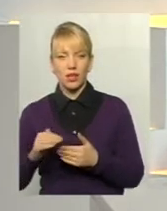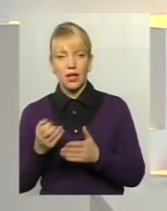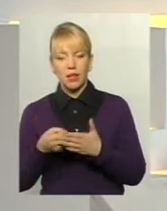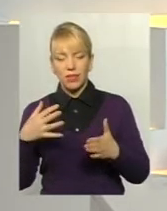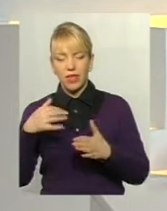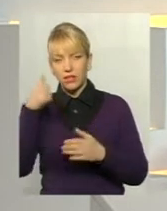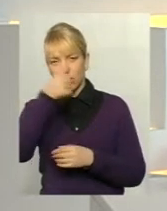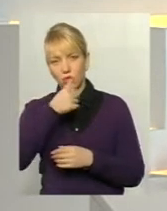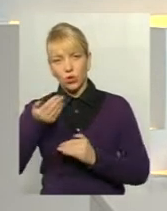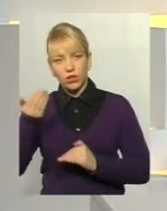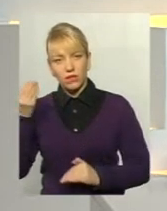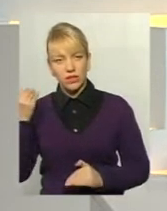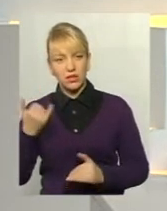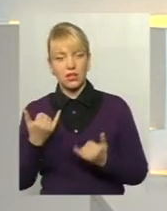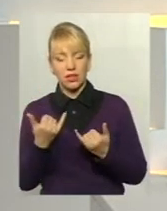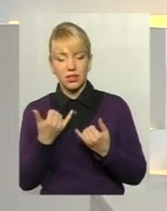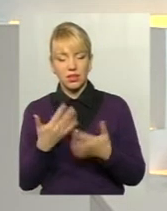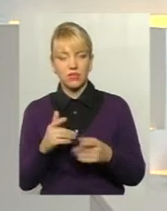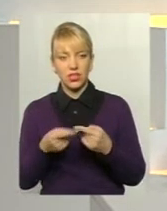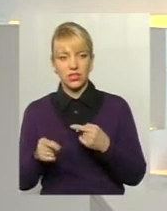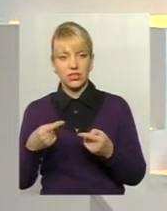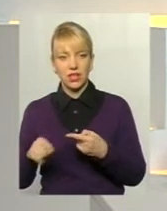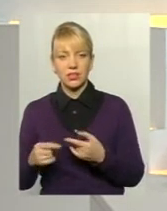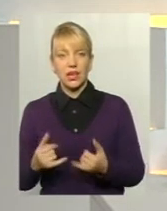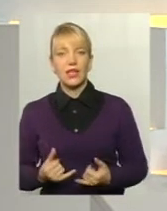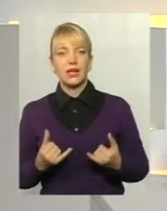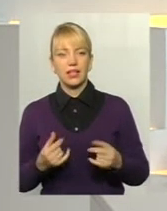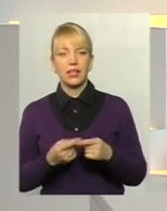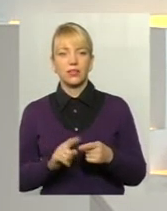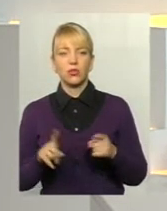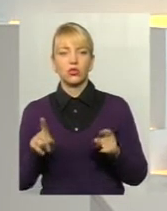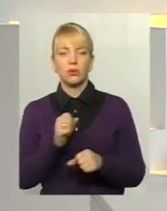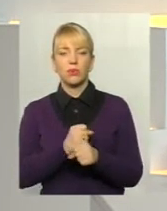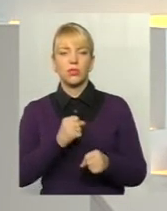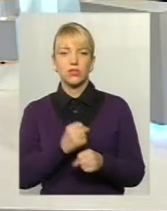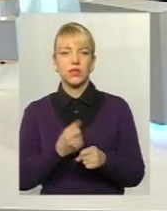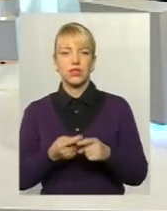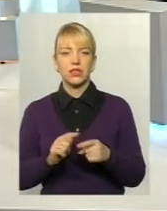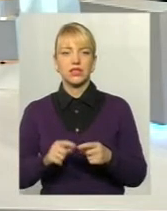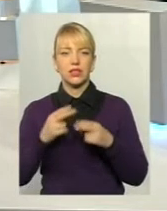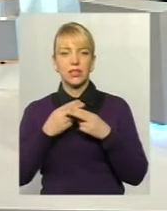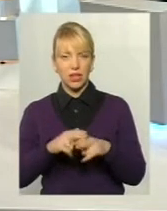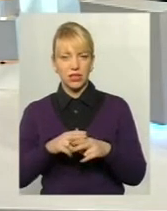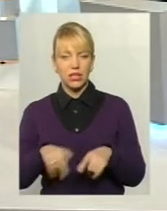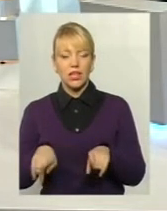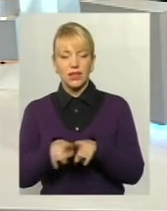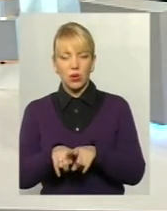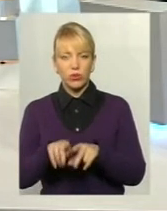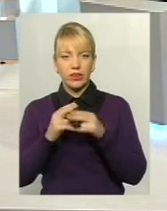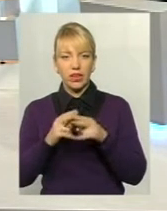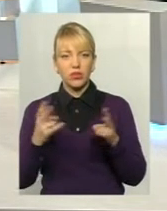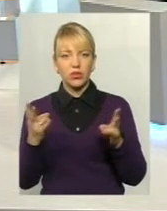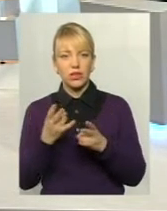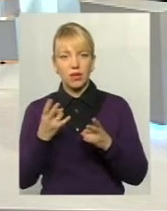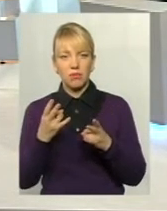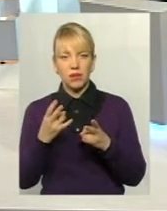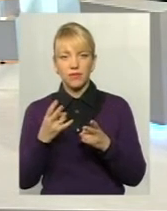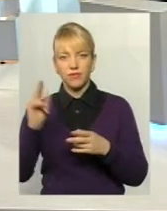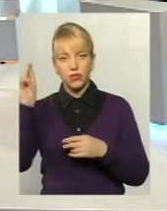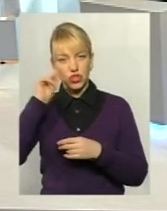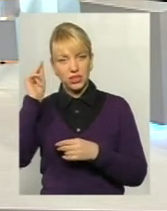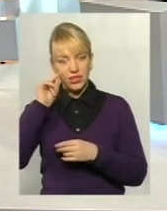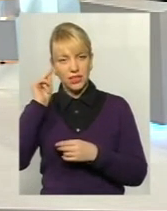15 тому і нині теж вони вже різняться. І для того, щоб працювати на такій техніці, з такою технікою треба вчитися